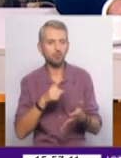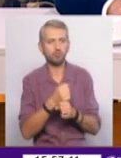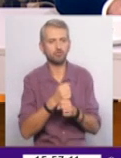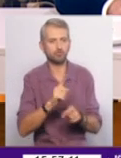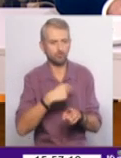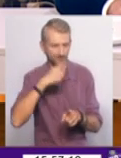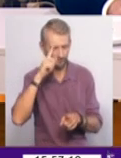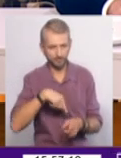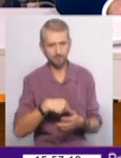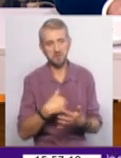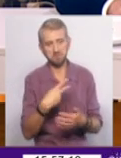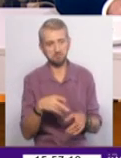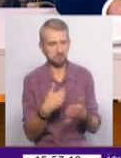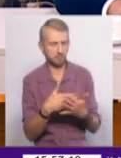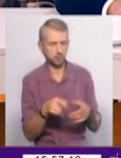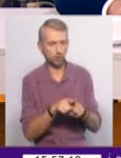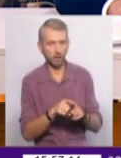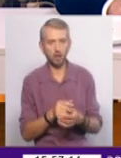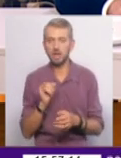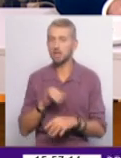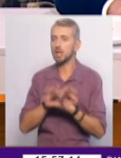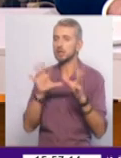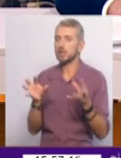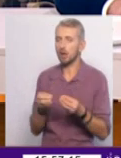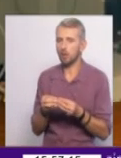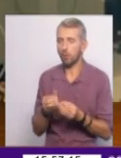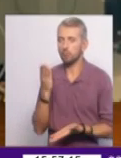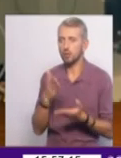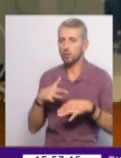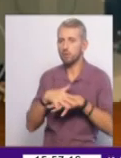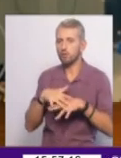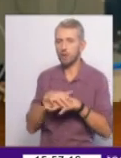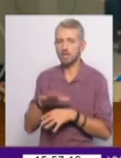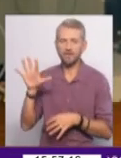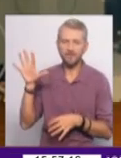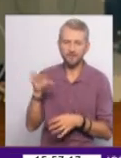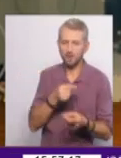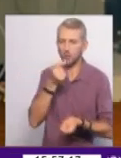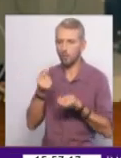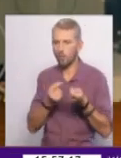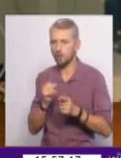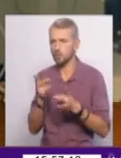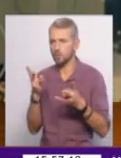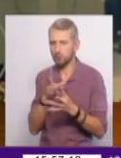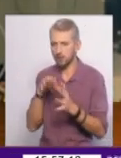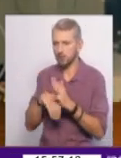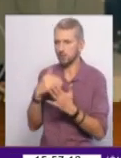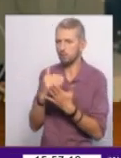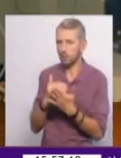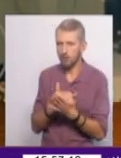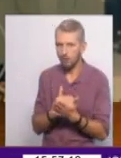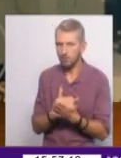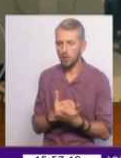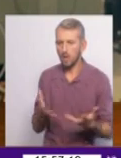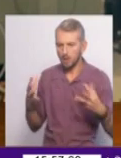Ну, от десь приблизно так. І загалом, якщо підрахувати всі нюанси, які потрібно закласти у програму разом